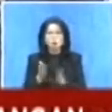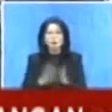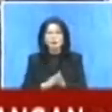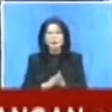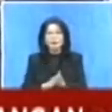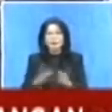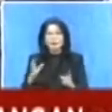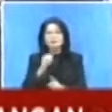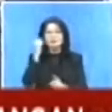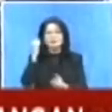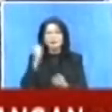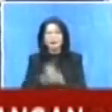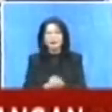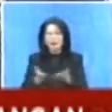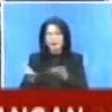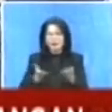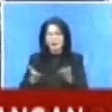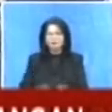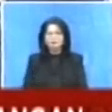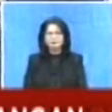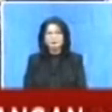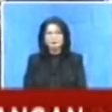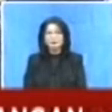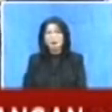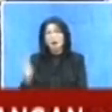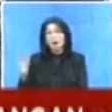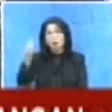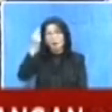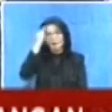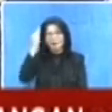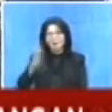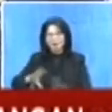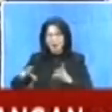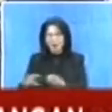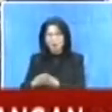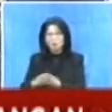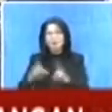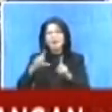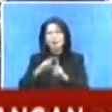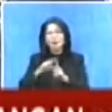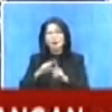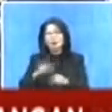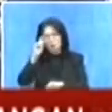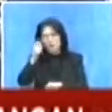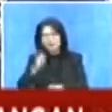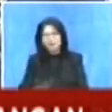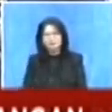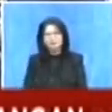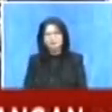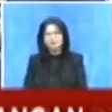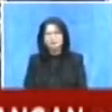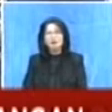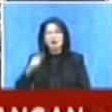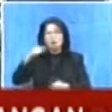keterjangkauan layanan. Ketua, pimpinan, dan para anggota Dewan yang terhormat, defisit